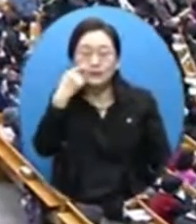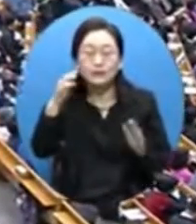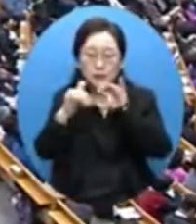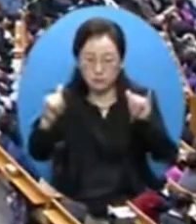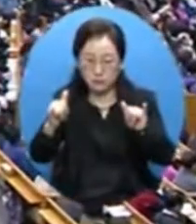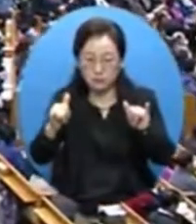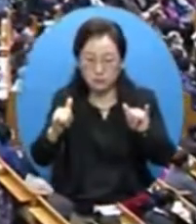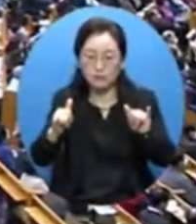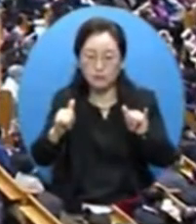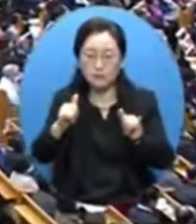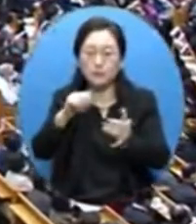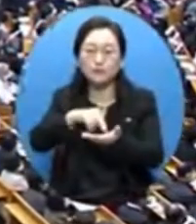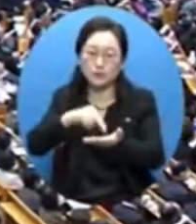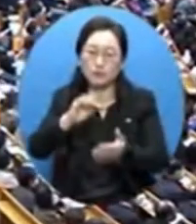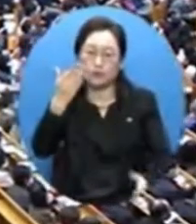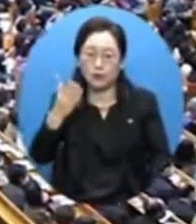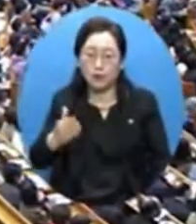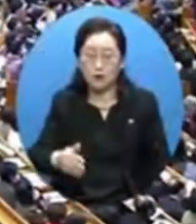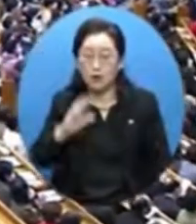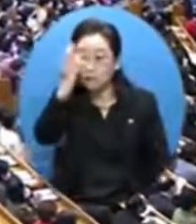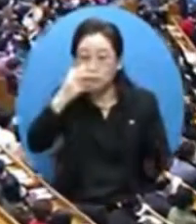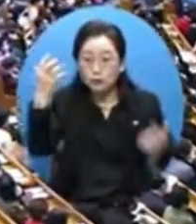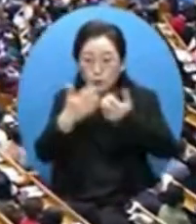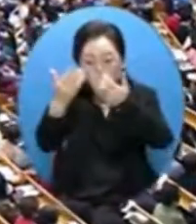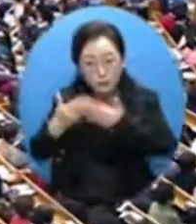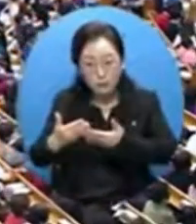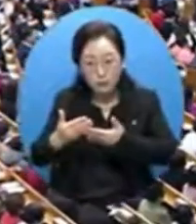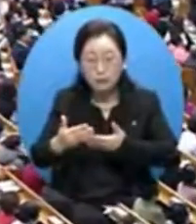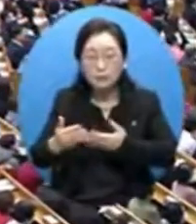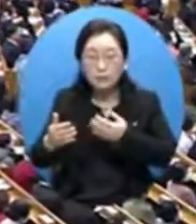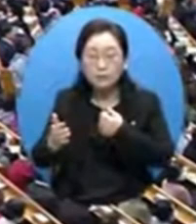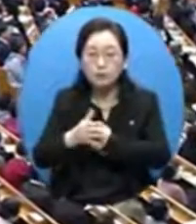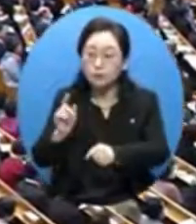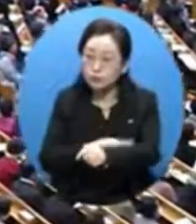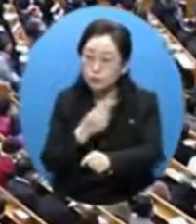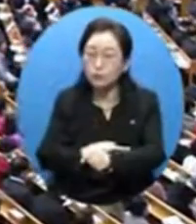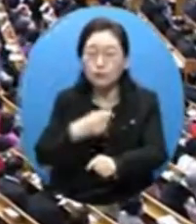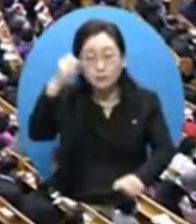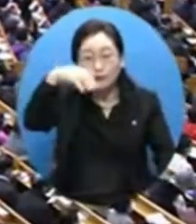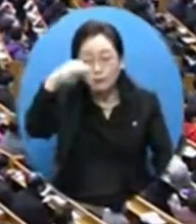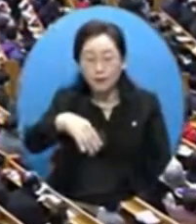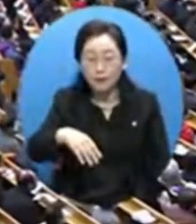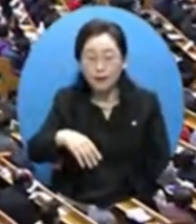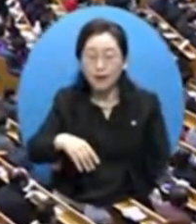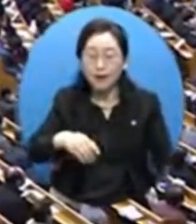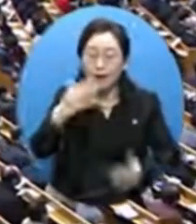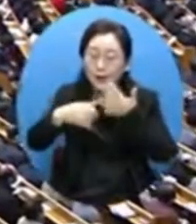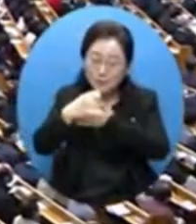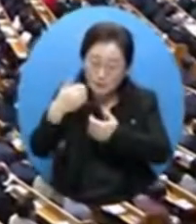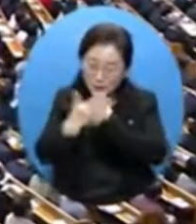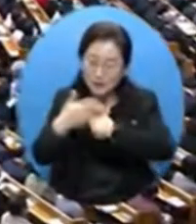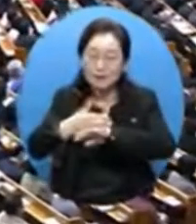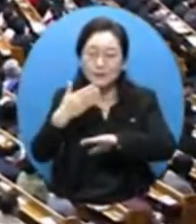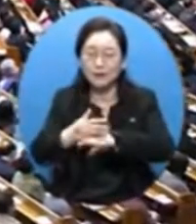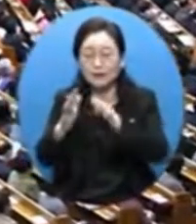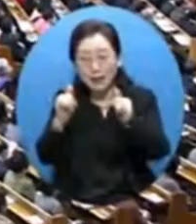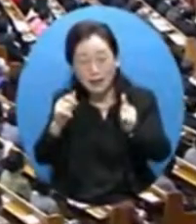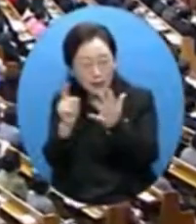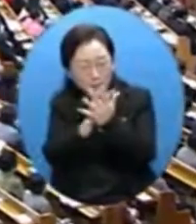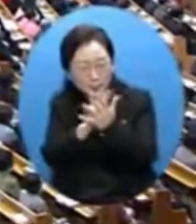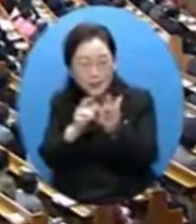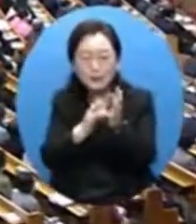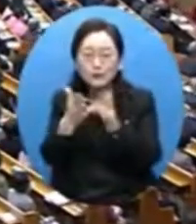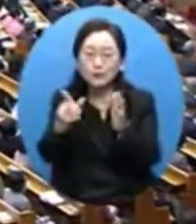것입니다. 성령 충만 받으니까 누가 뭐라고 하지 않은데도 그저 눈만 뜨면 하나님의 은혜 감사하고 사람만 만나면 예수를